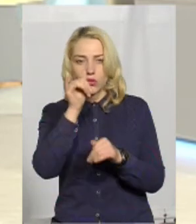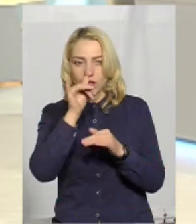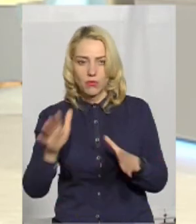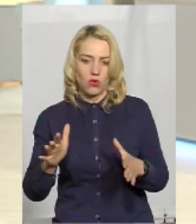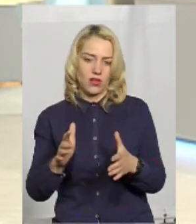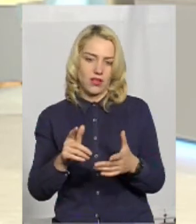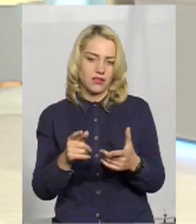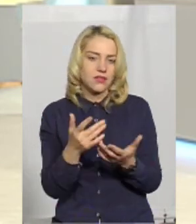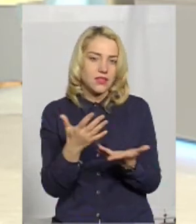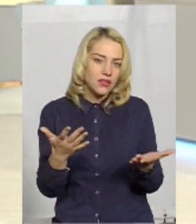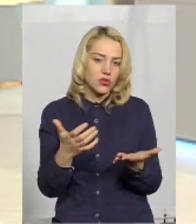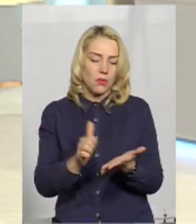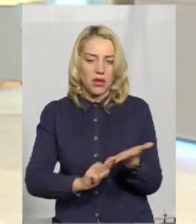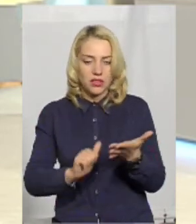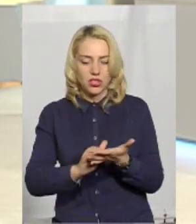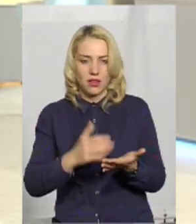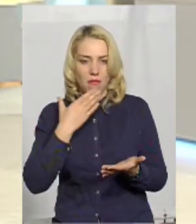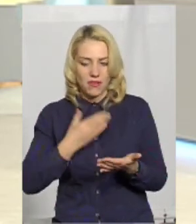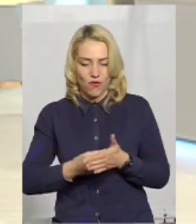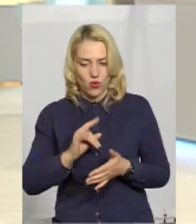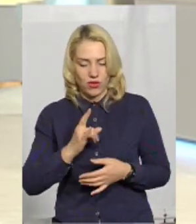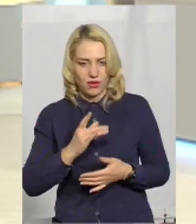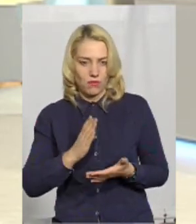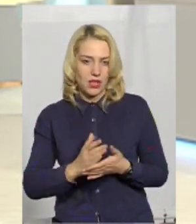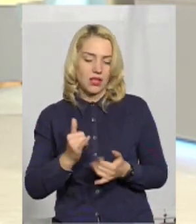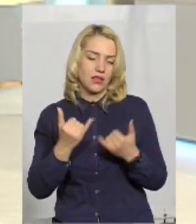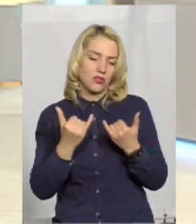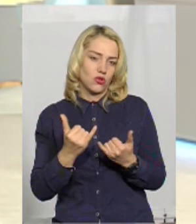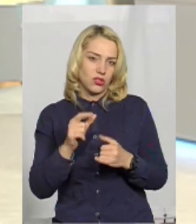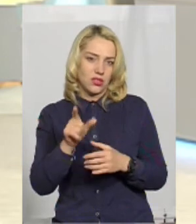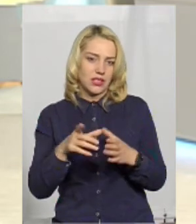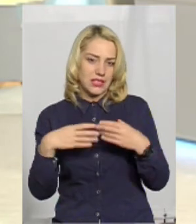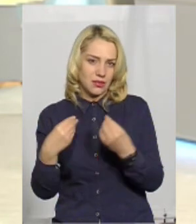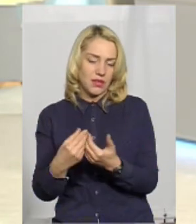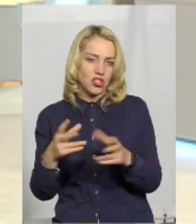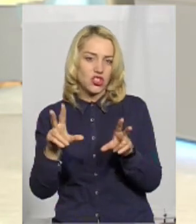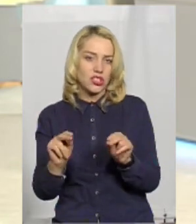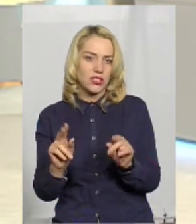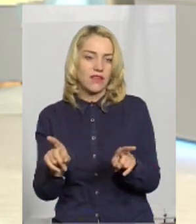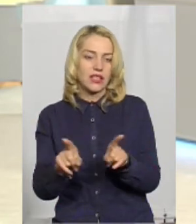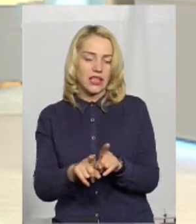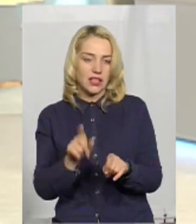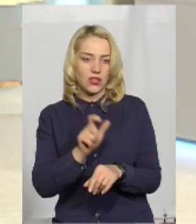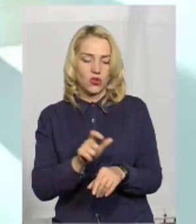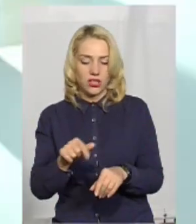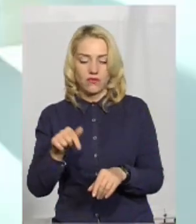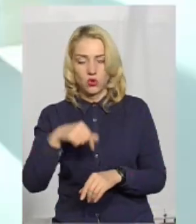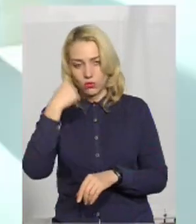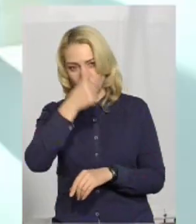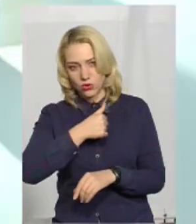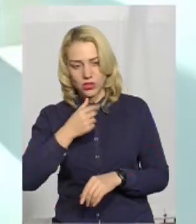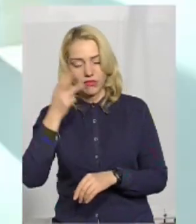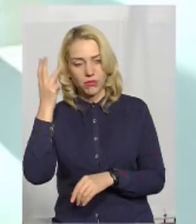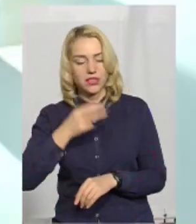з тих чи інших причин мати свою біологічну дитину. І на сьогодні вони дуже щасливі. І таких людей в цьому році вже в